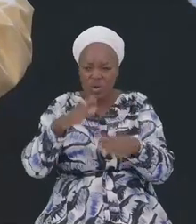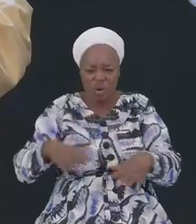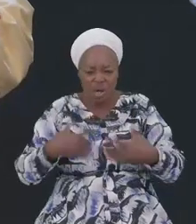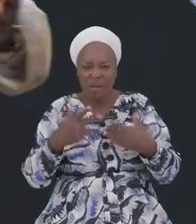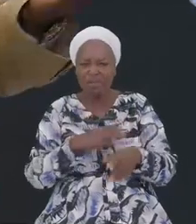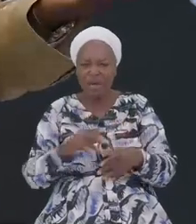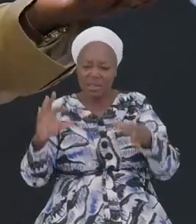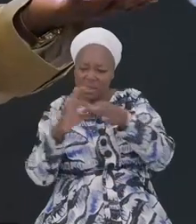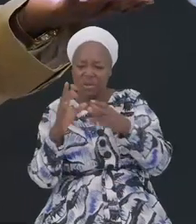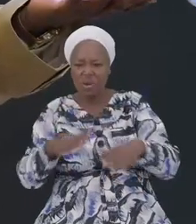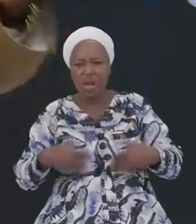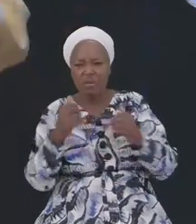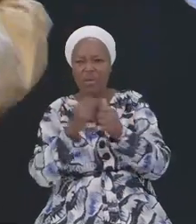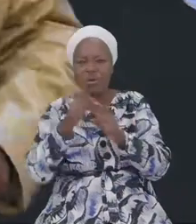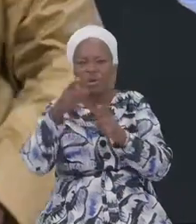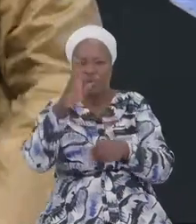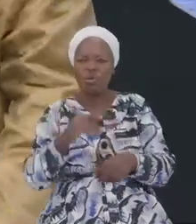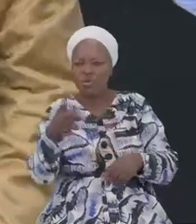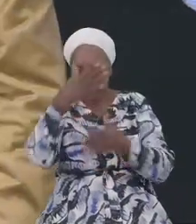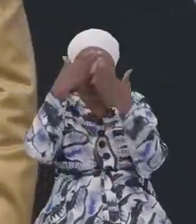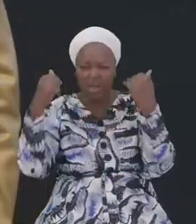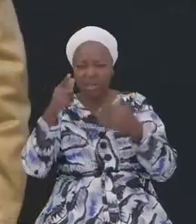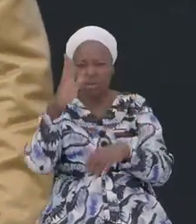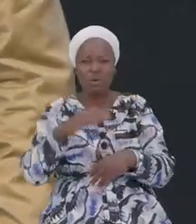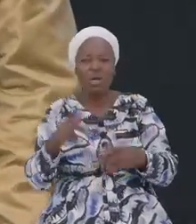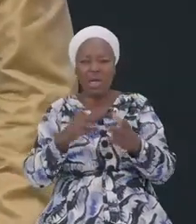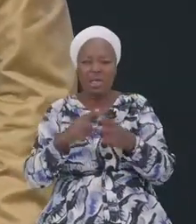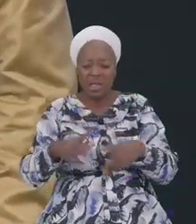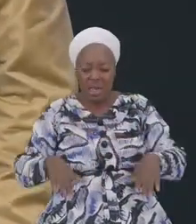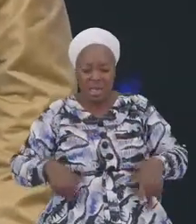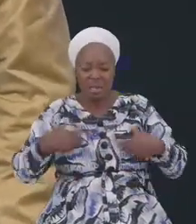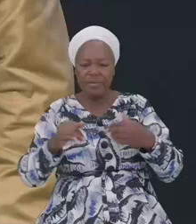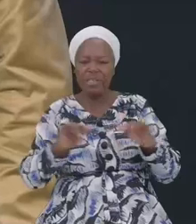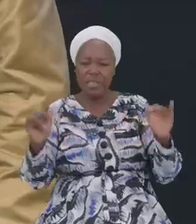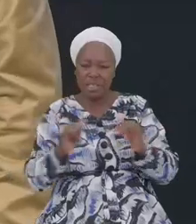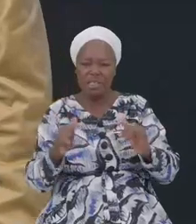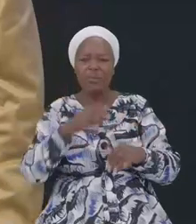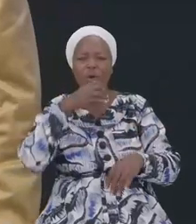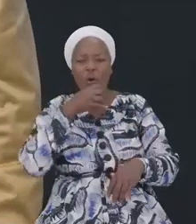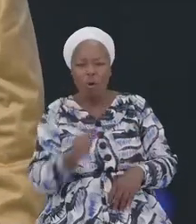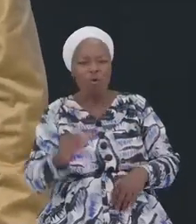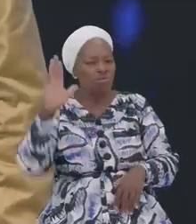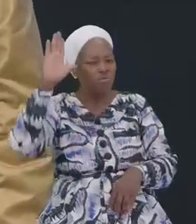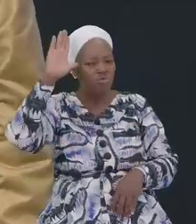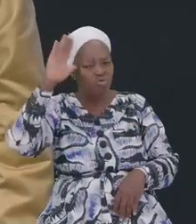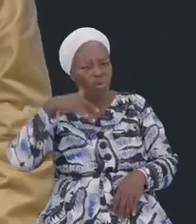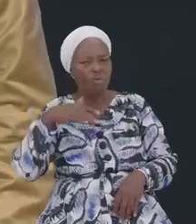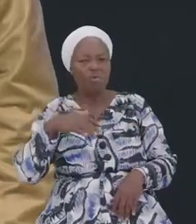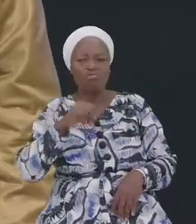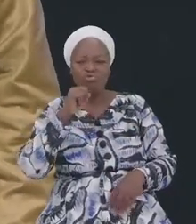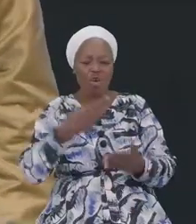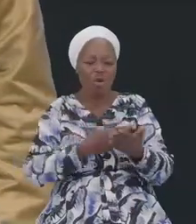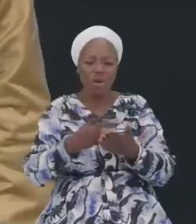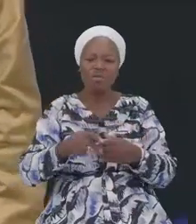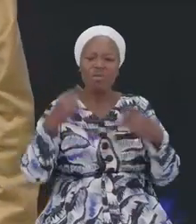allier votre vie avec la parole de Dieu, avec la même attitude de rébellion, la même attitude